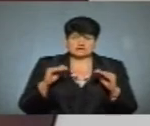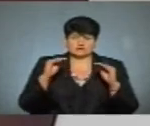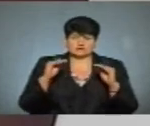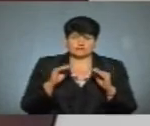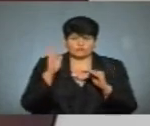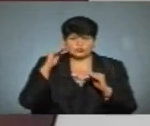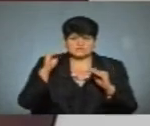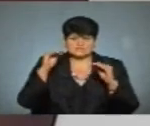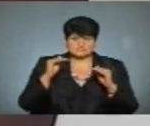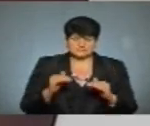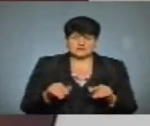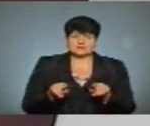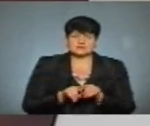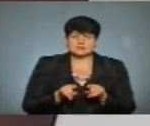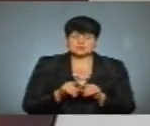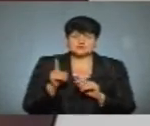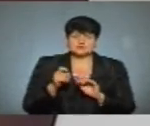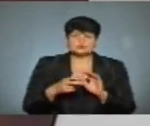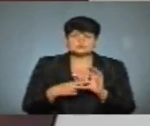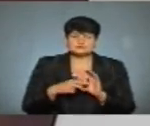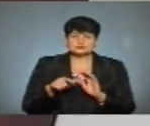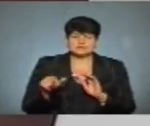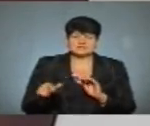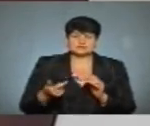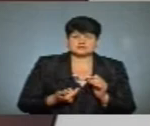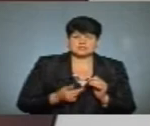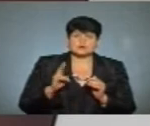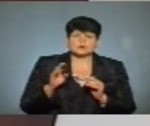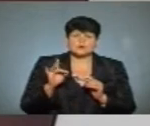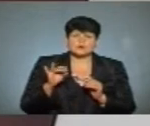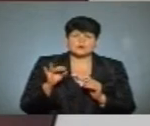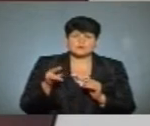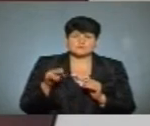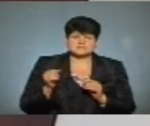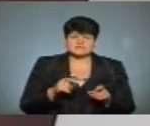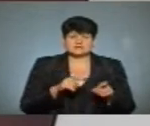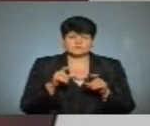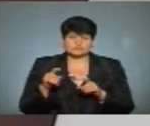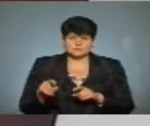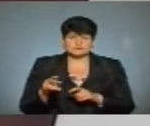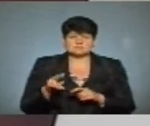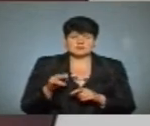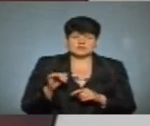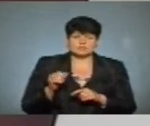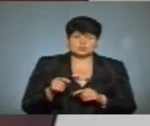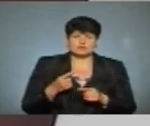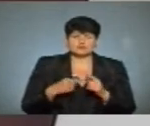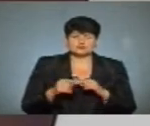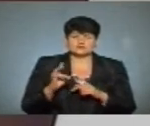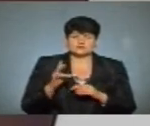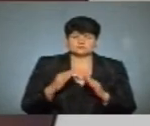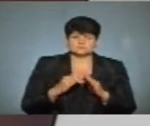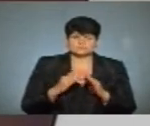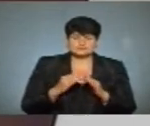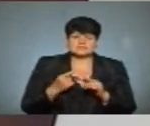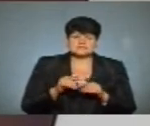Крупа. Також, за її словами, 107 жителів Коропця, яких евакуйовували через паводок, в неділю повернулися у свої домівки.